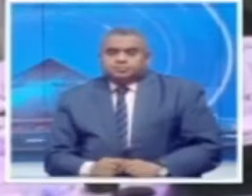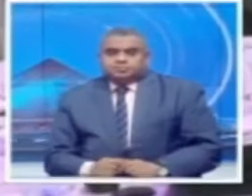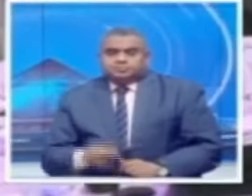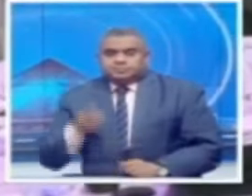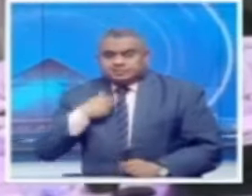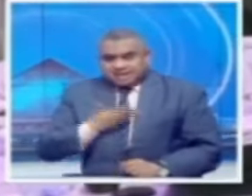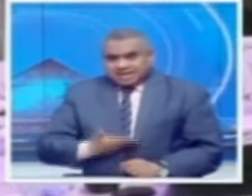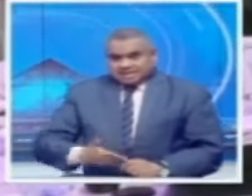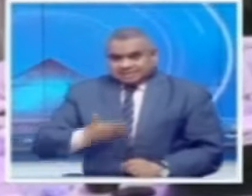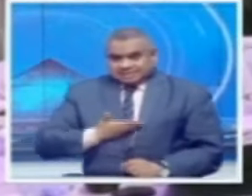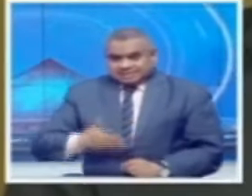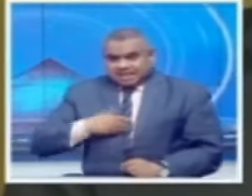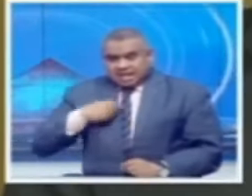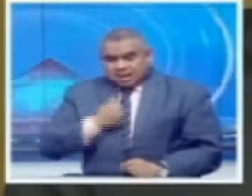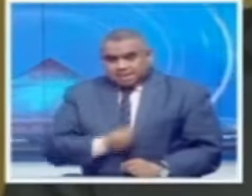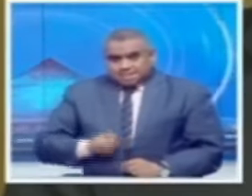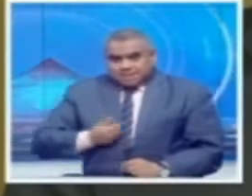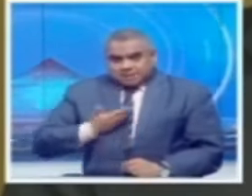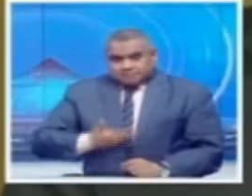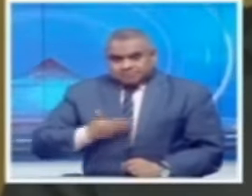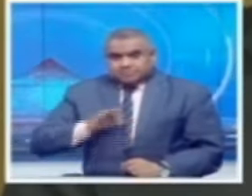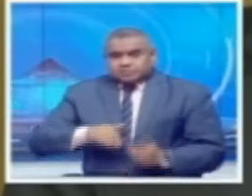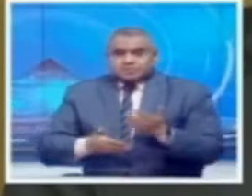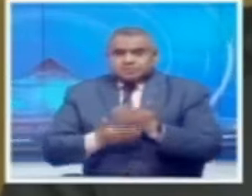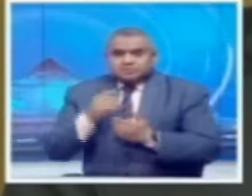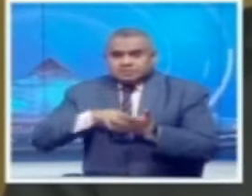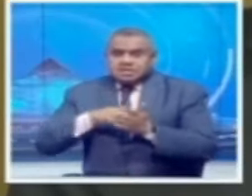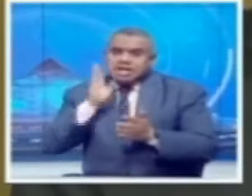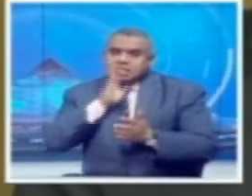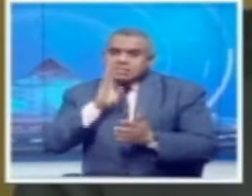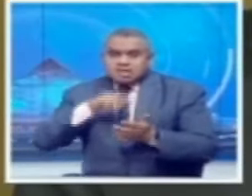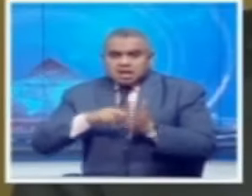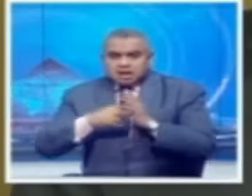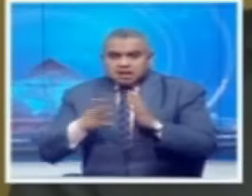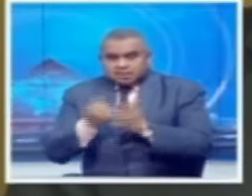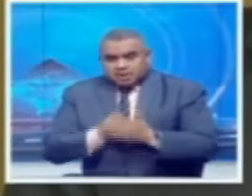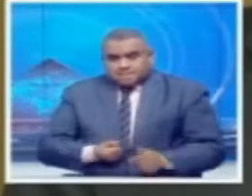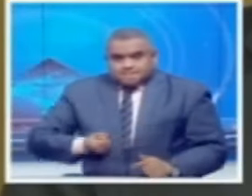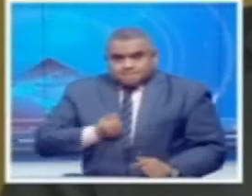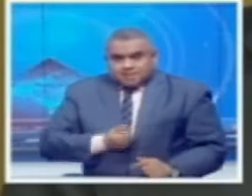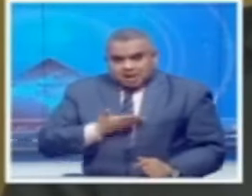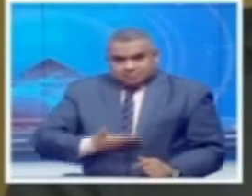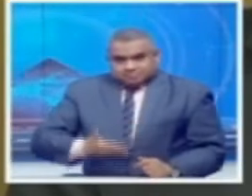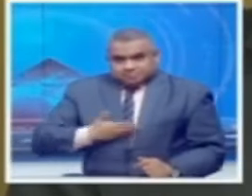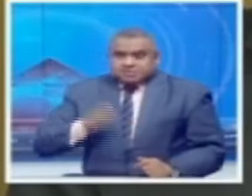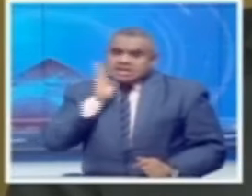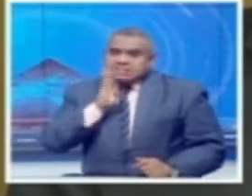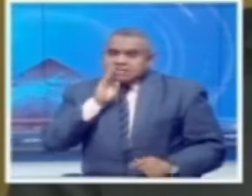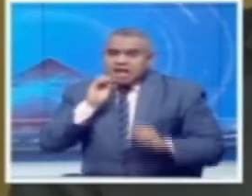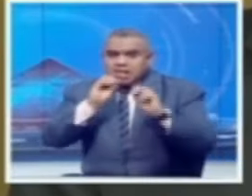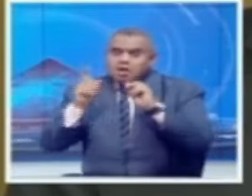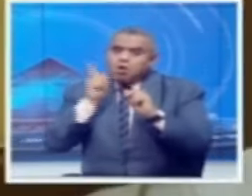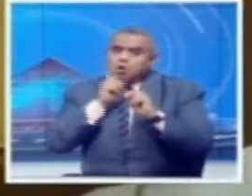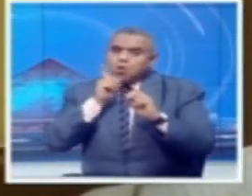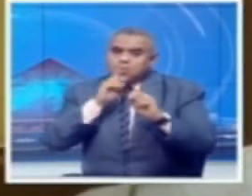إسهال النزلات المعوية، وإحنا النهاردة هنتكلم على طريقة التعامل الصحيحة مع النزلات المعوية ايه النصايح اللي نقولها للام ونقولها